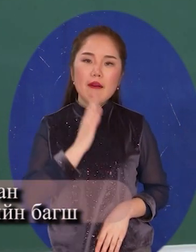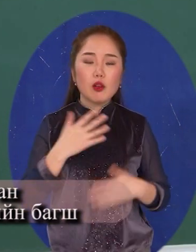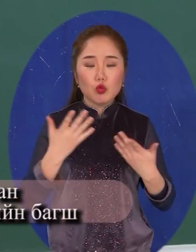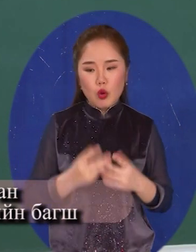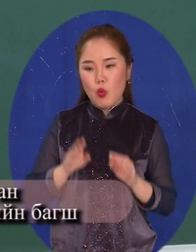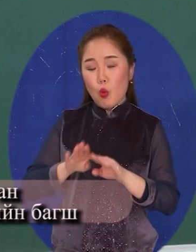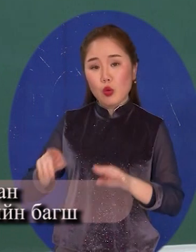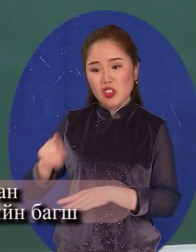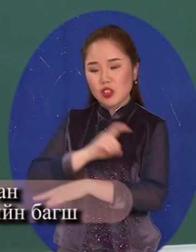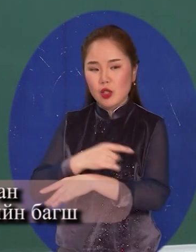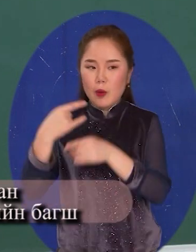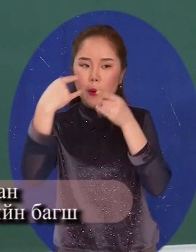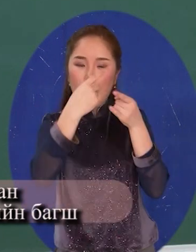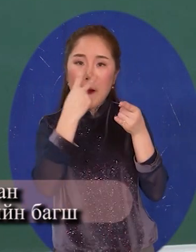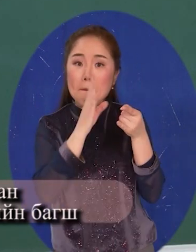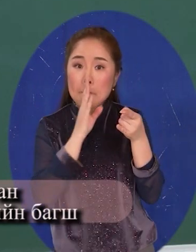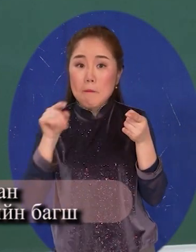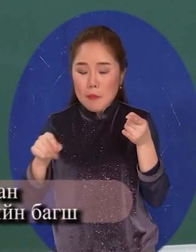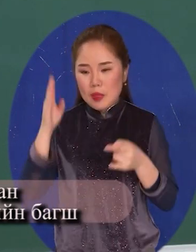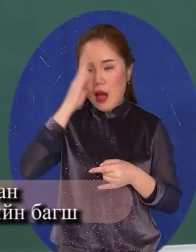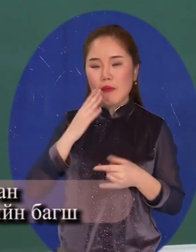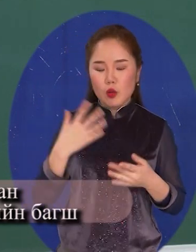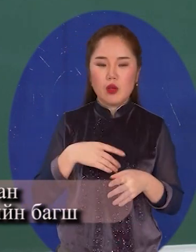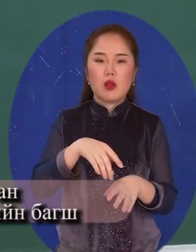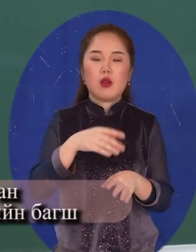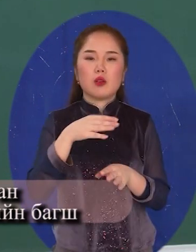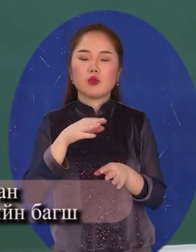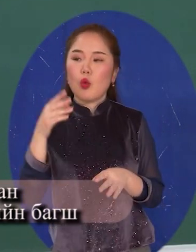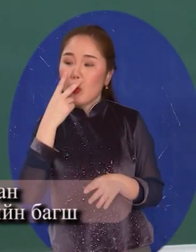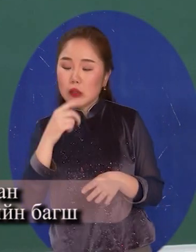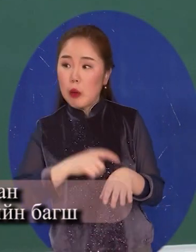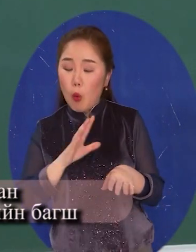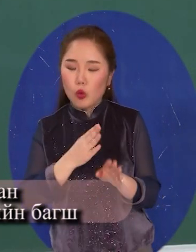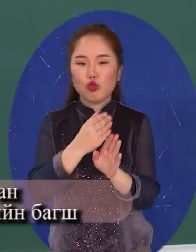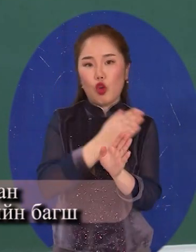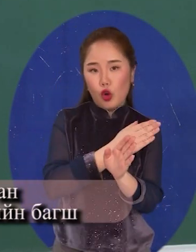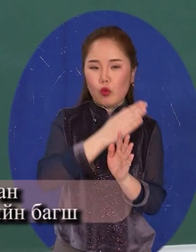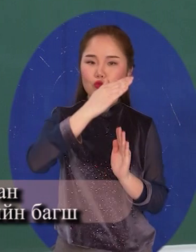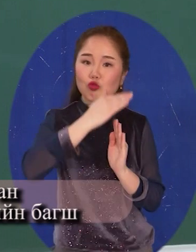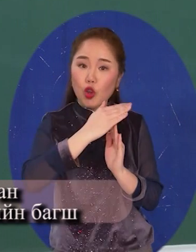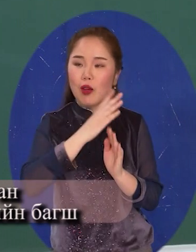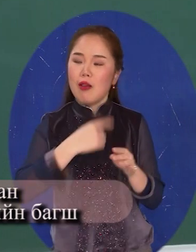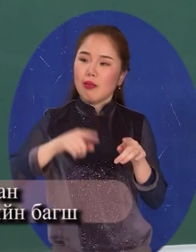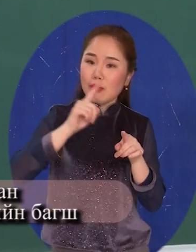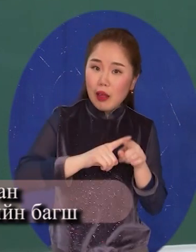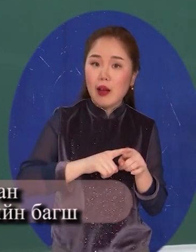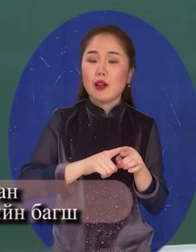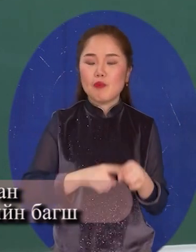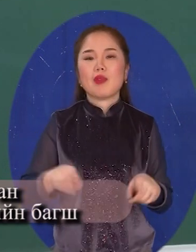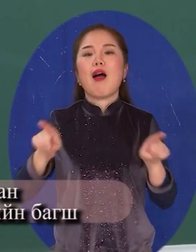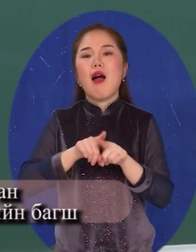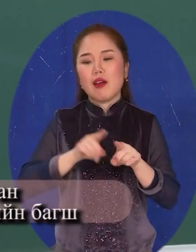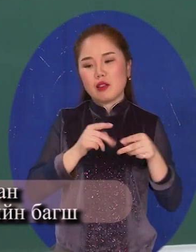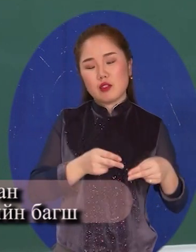балаларға сабақты көруіне көмектесіп, кейін шегеру, тоқтату, қайталап көру деген сияқты программаларды пайдаланып, балалардың